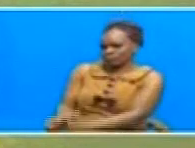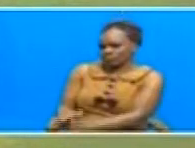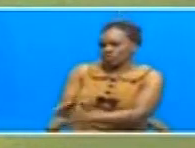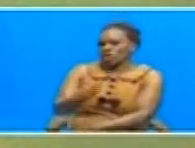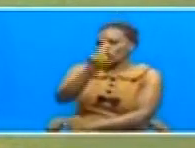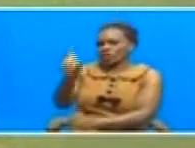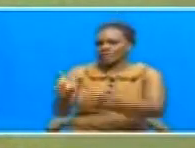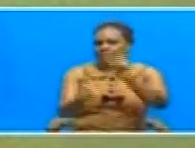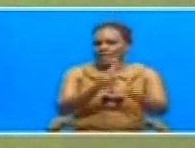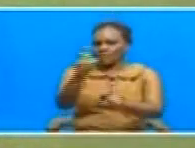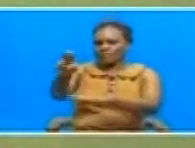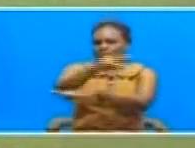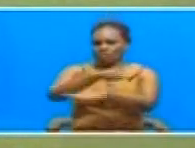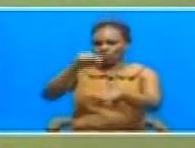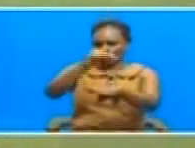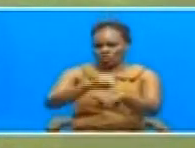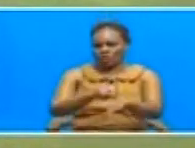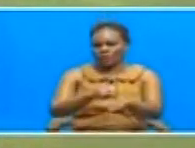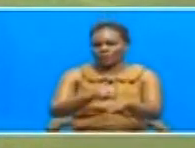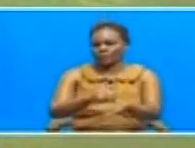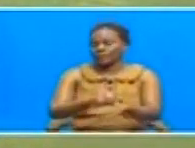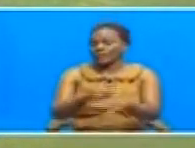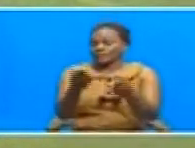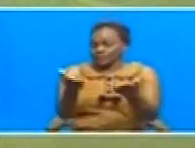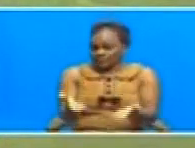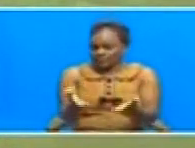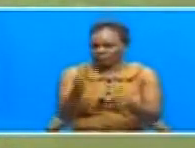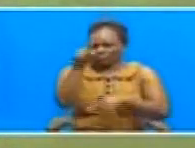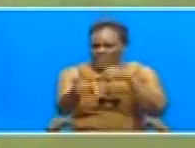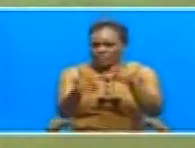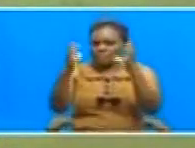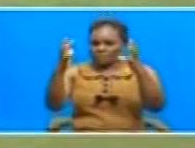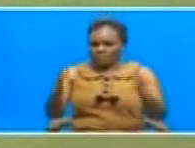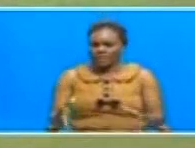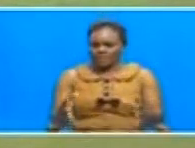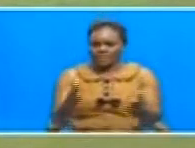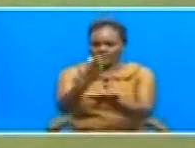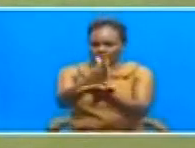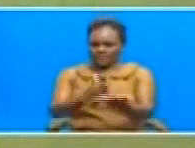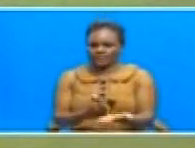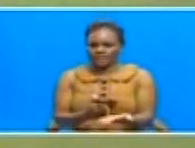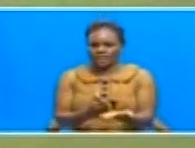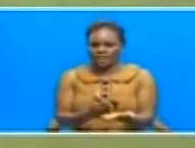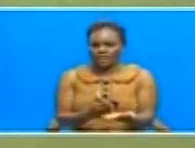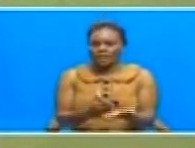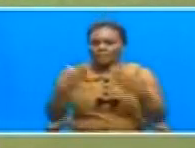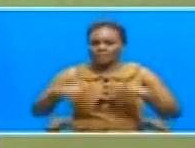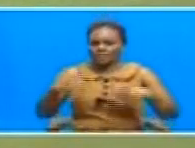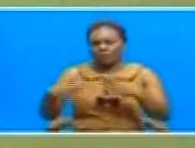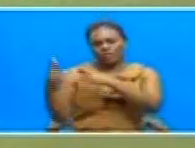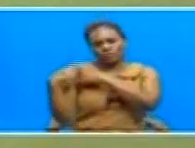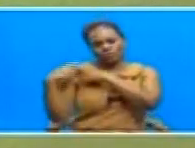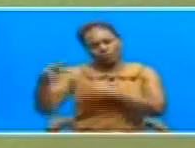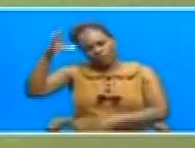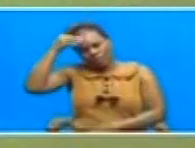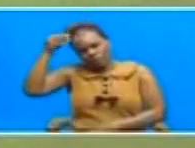kwa mitihani ya mwisho wa mhula. Kisa hiki kimelaumiwa pakubwa na sekta ya ama wadau katika sekta ya elimu,